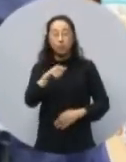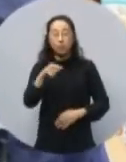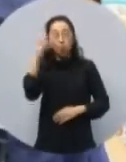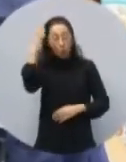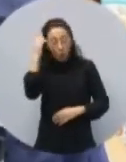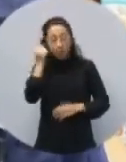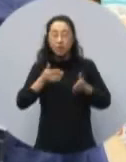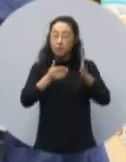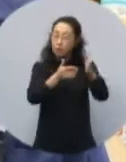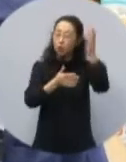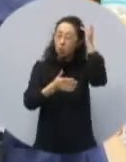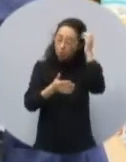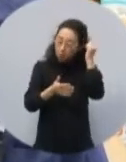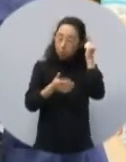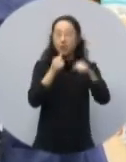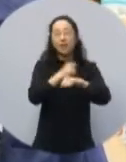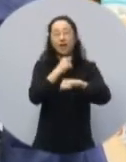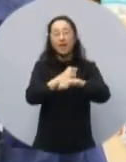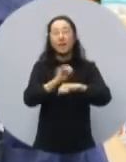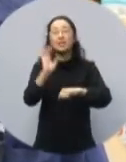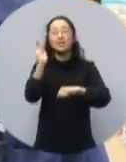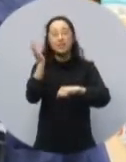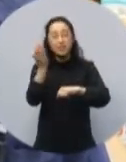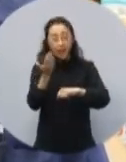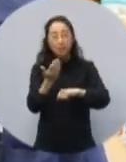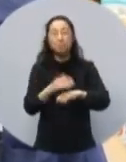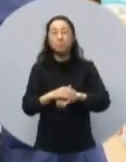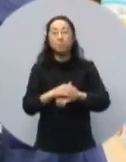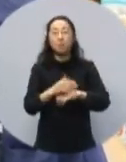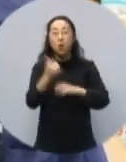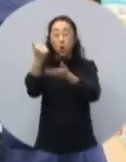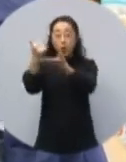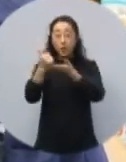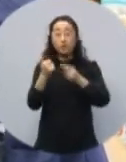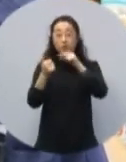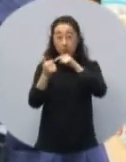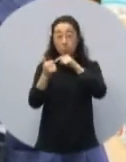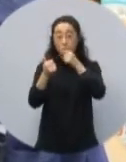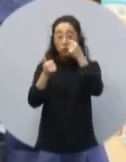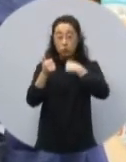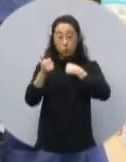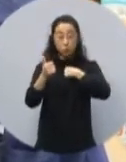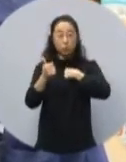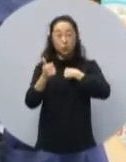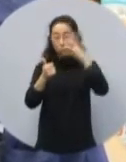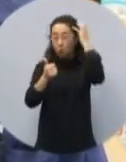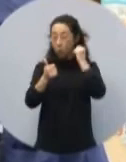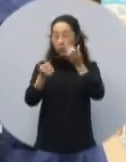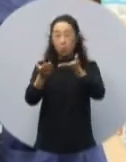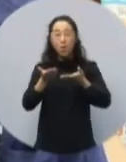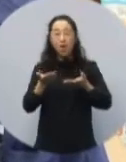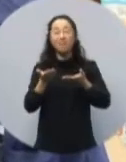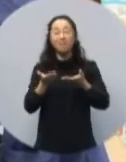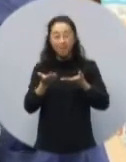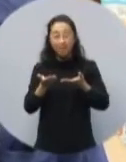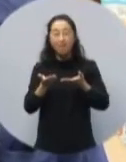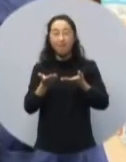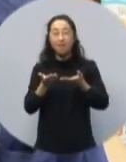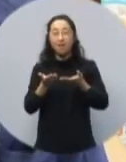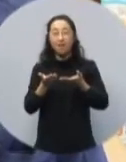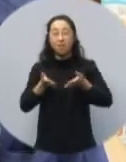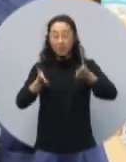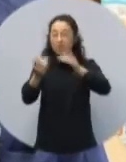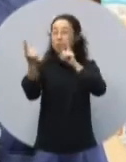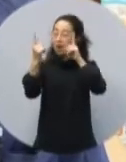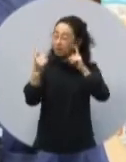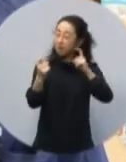道を覚えたりするのは大変なんですけど、やっぱり向こうのお客さんからも自分のことを覚えてもらったりして、その道で